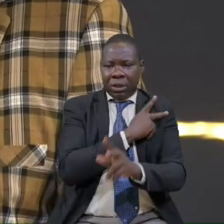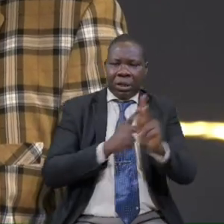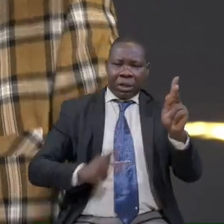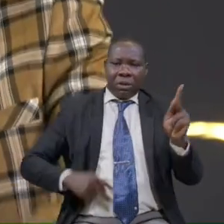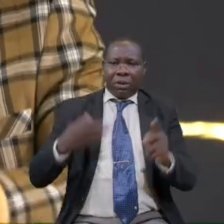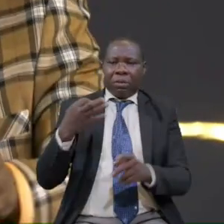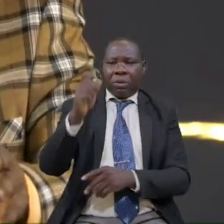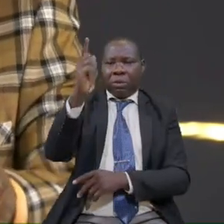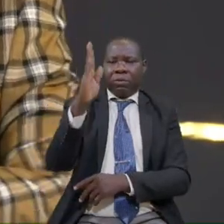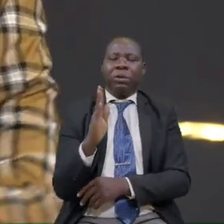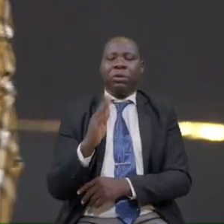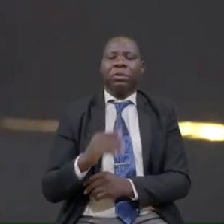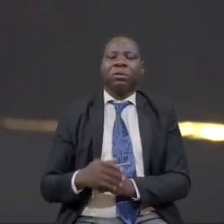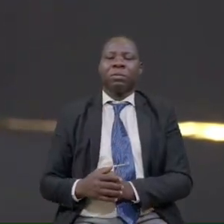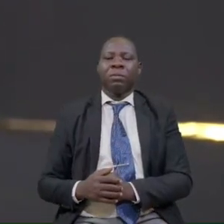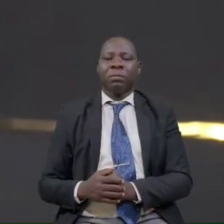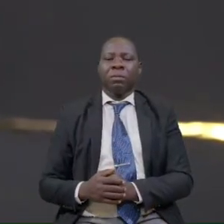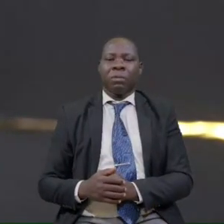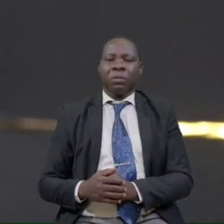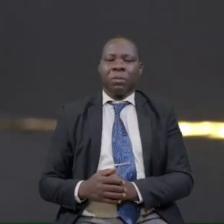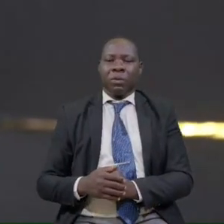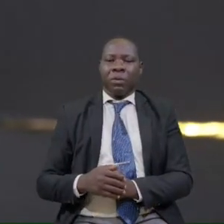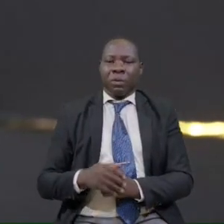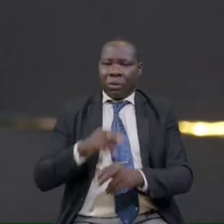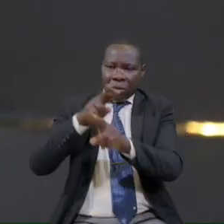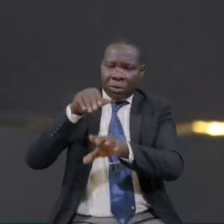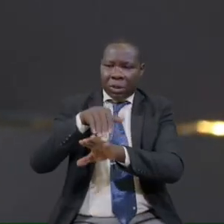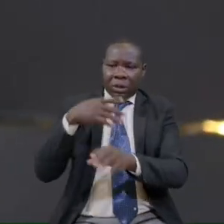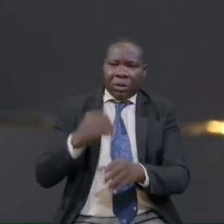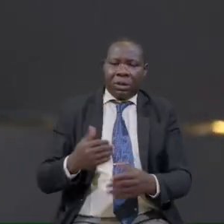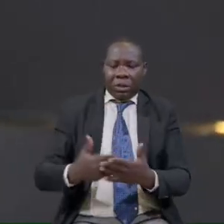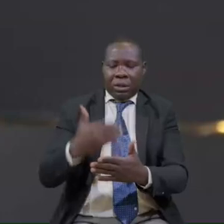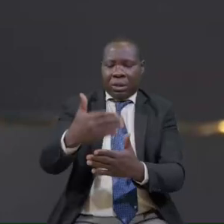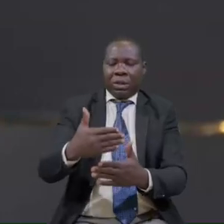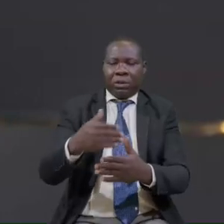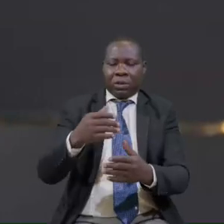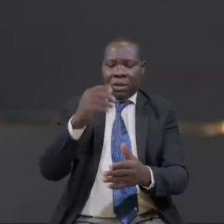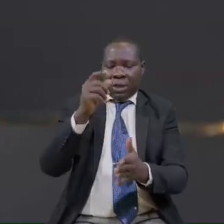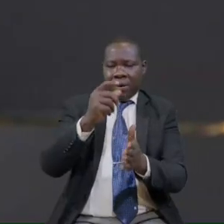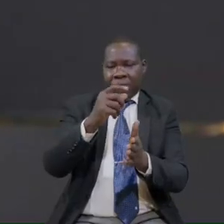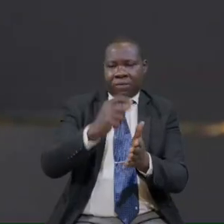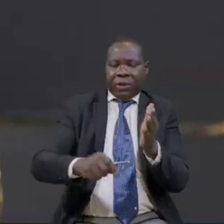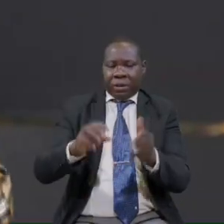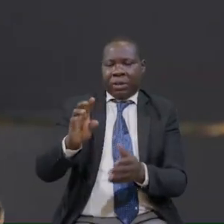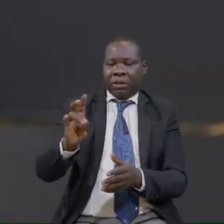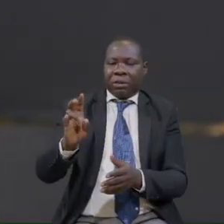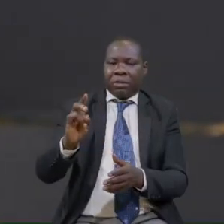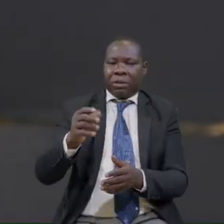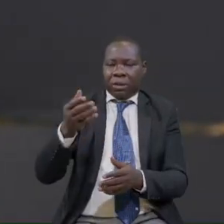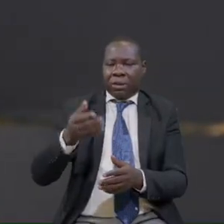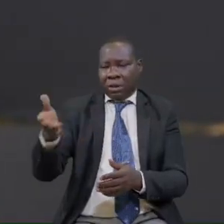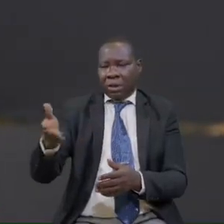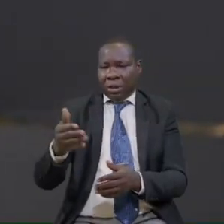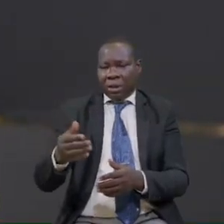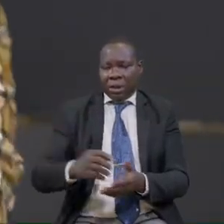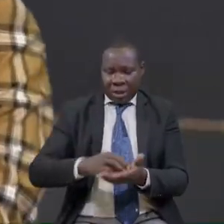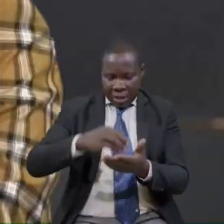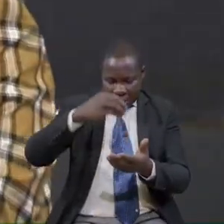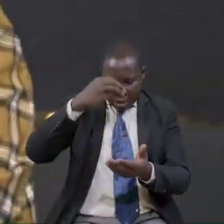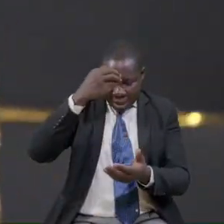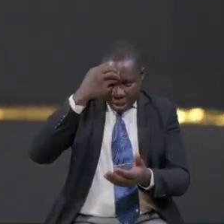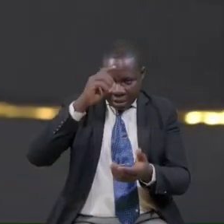concentré sur le Seigneur et le royaume de Dieu. Voyons le verset 17 là-bas. 17 qui dit, apprenez à faire